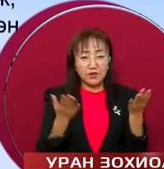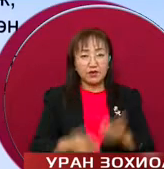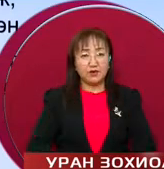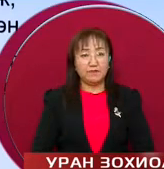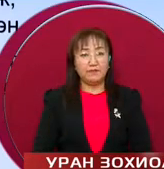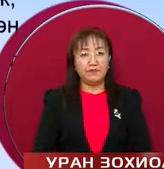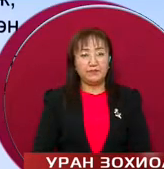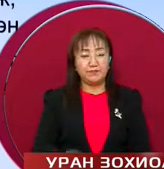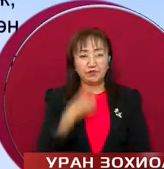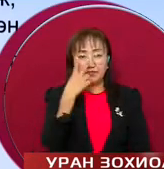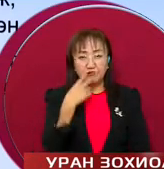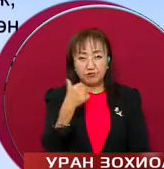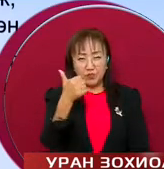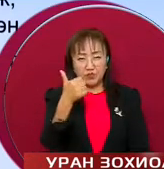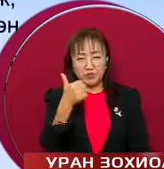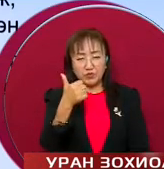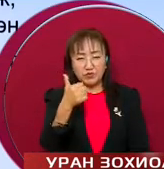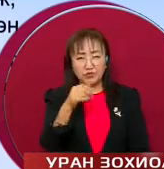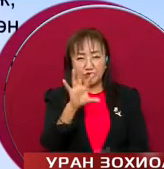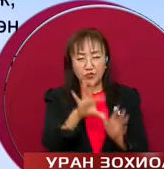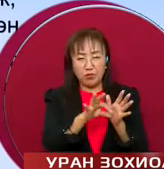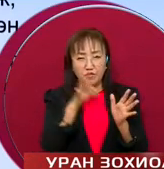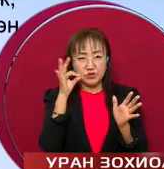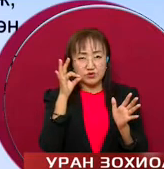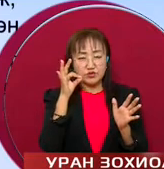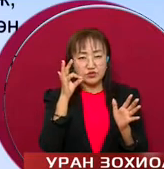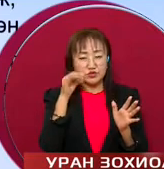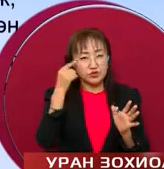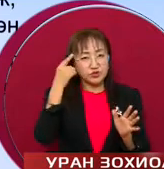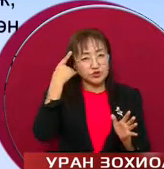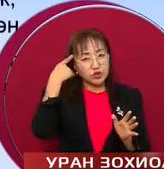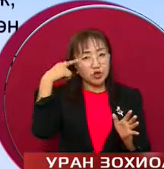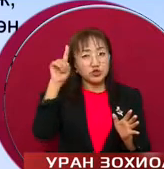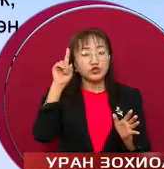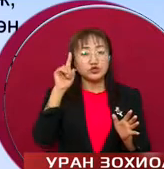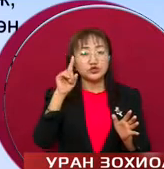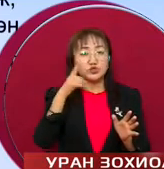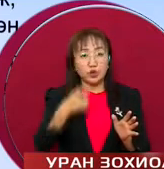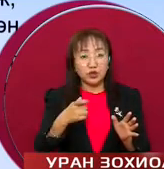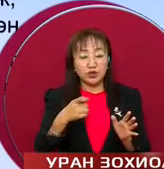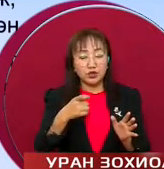Уг уран дүрслэлийг сонгосон зохиолчийн зорилго нь юу байв?